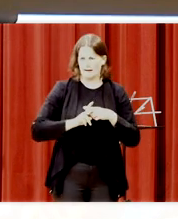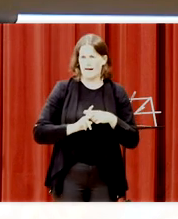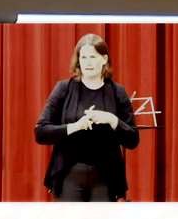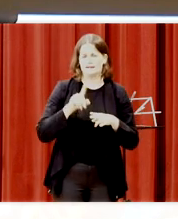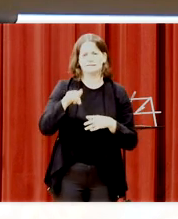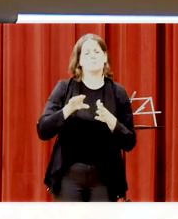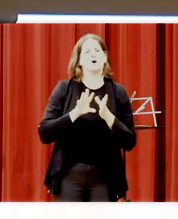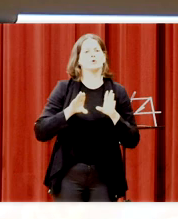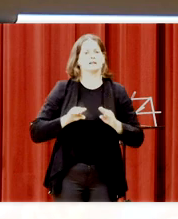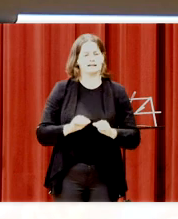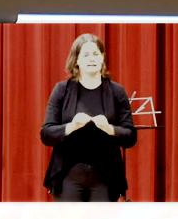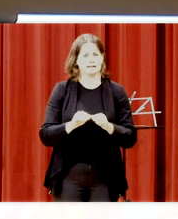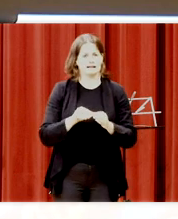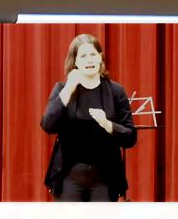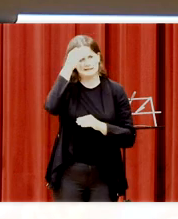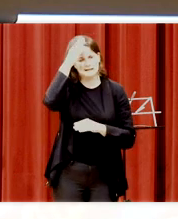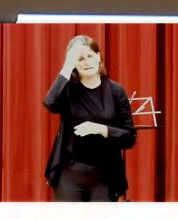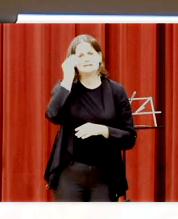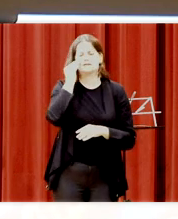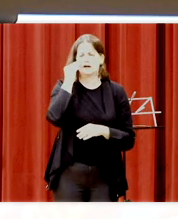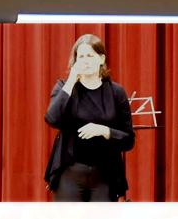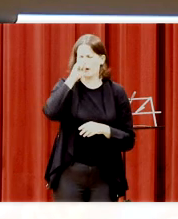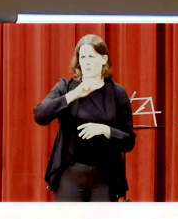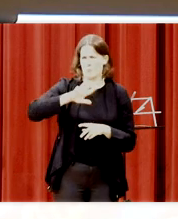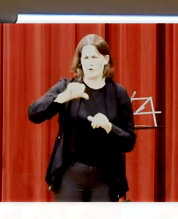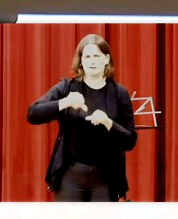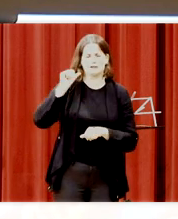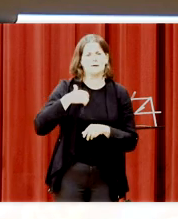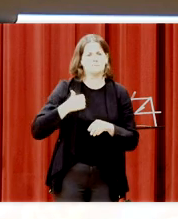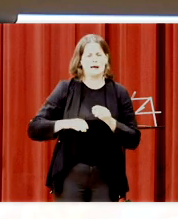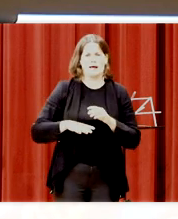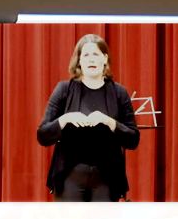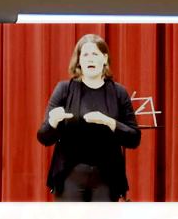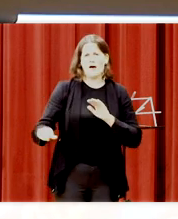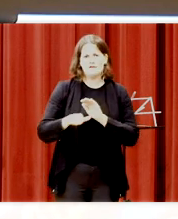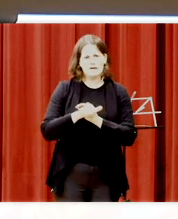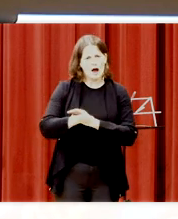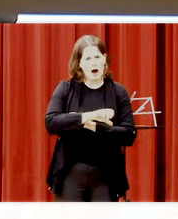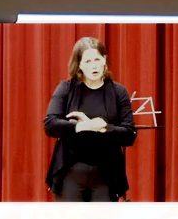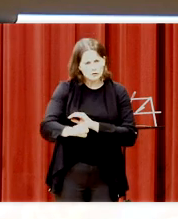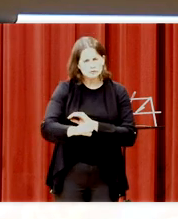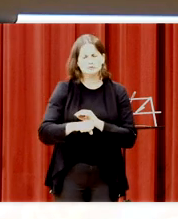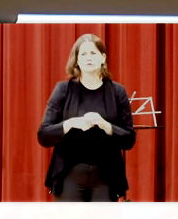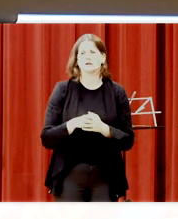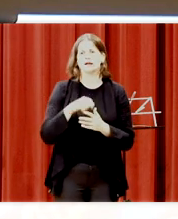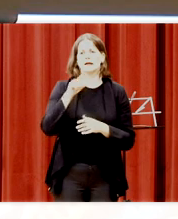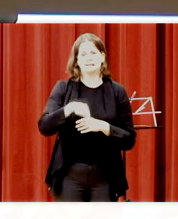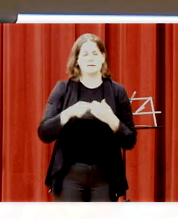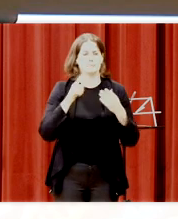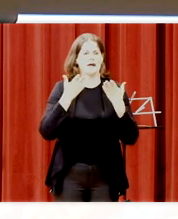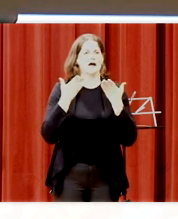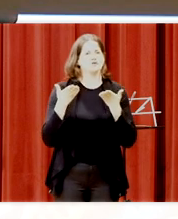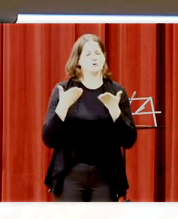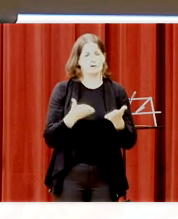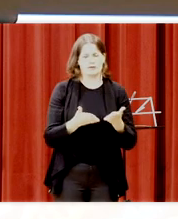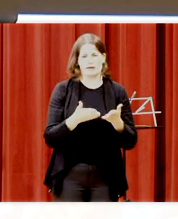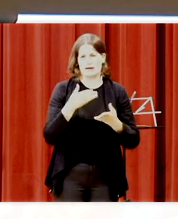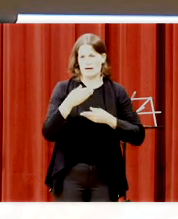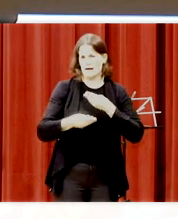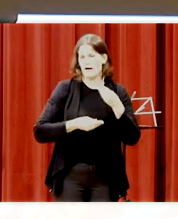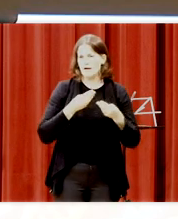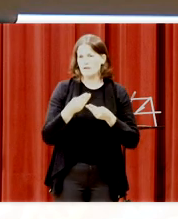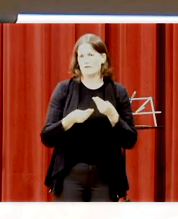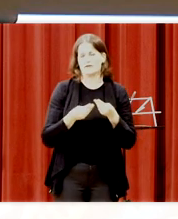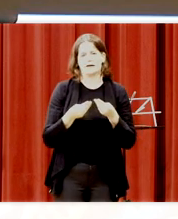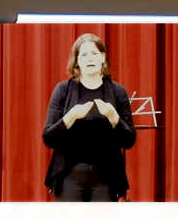per ajudar en la tramitació de les nostres sol·licituds, d'una hipoteca, etc. Per tant, ja hi ha intel·ligència artificial a les companyies.